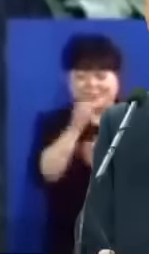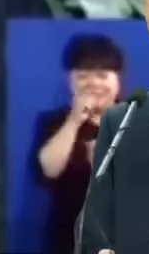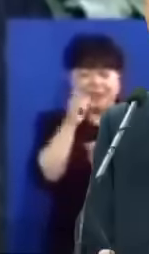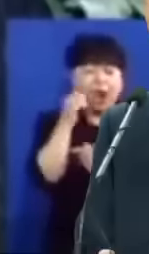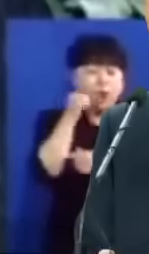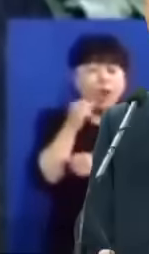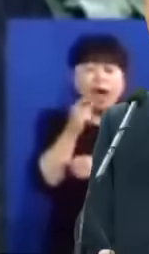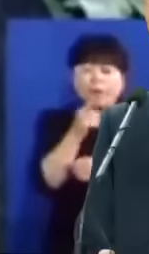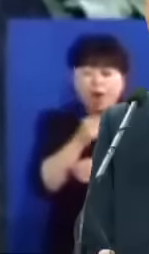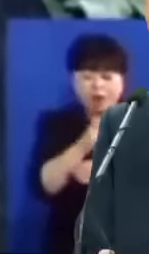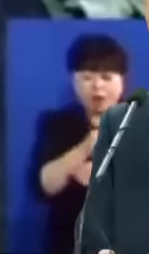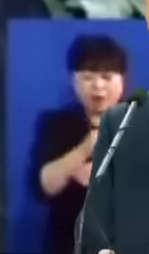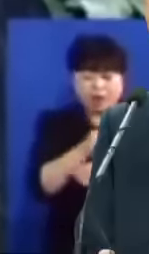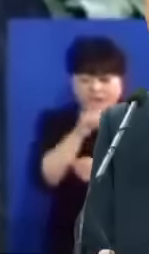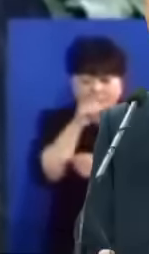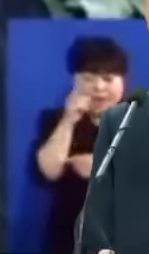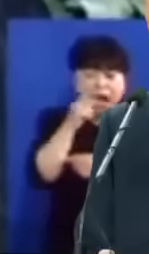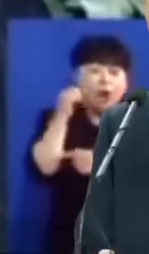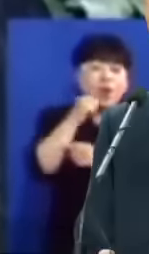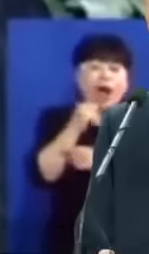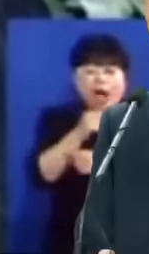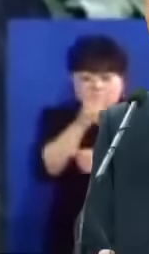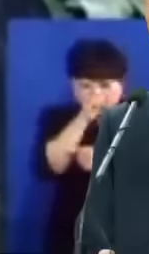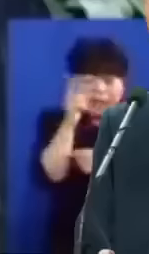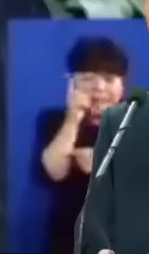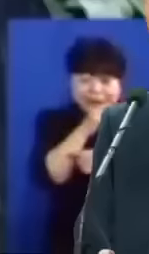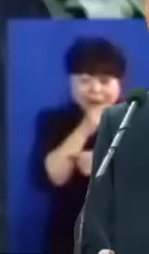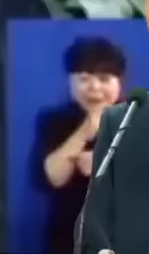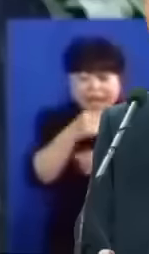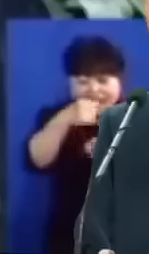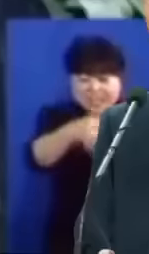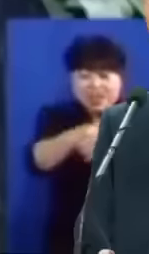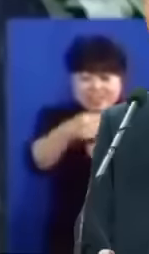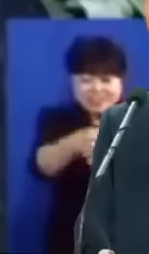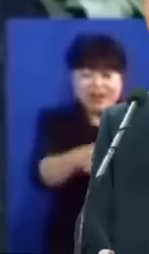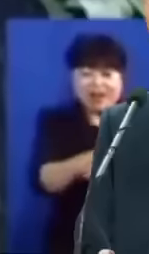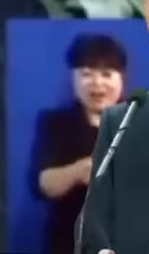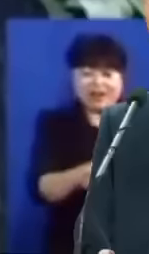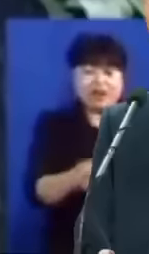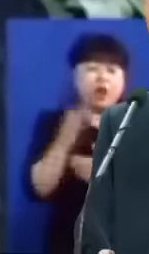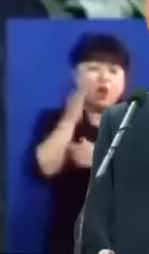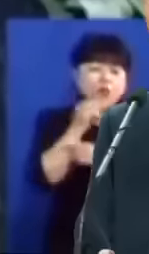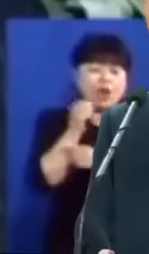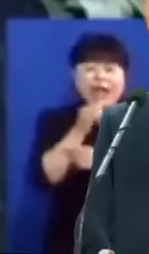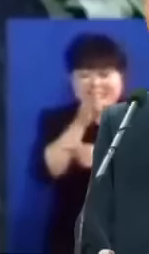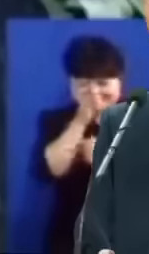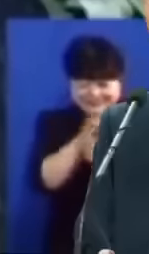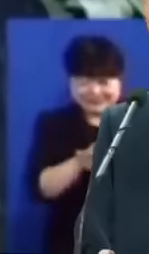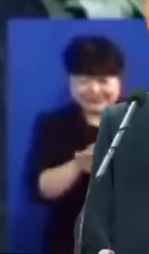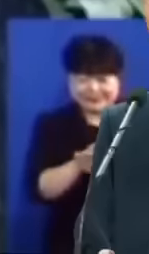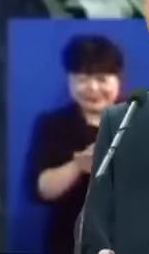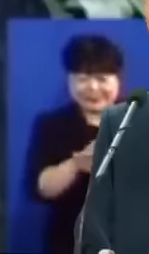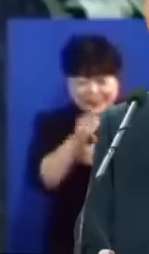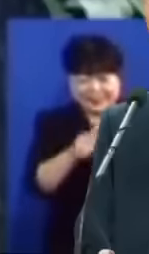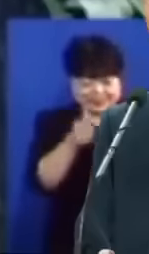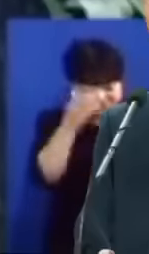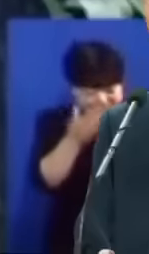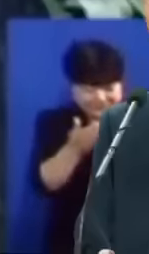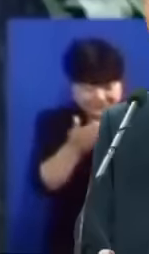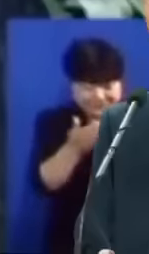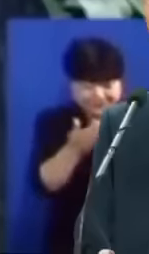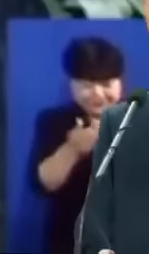선악과란 뭐냐? 선악과라는 것은 좋다 나쁘다를 결정하는 과실인 것입니다. 그런데